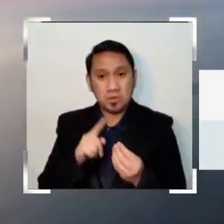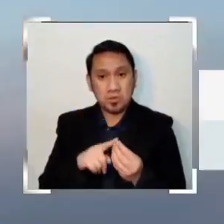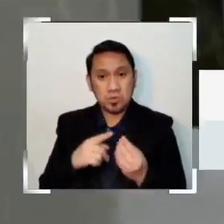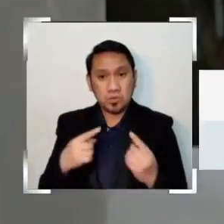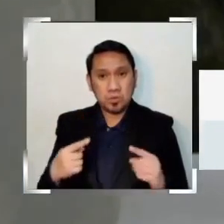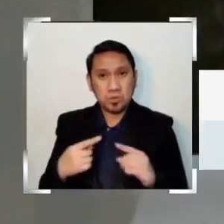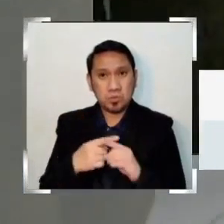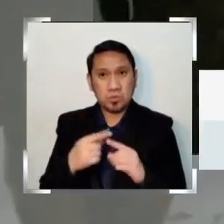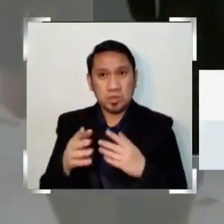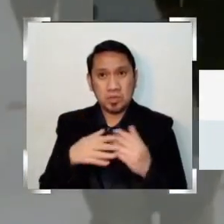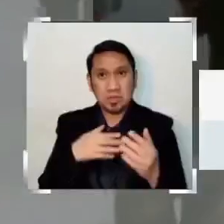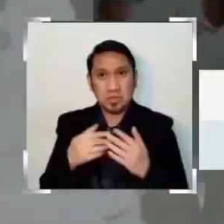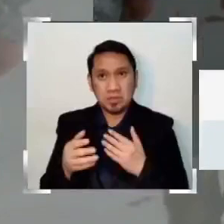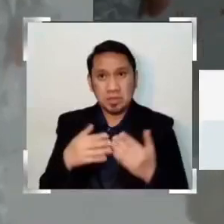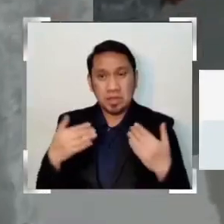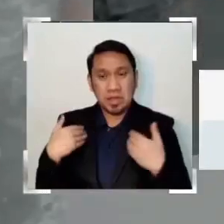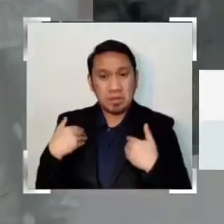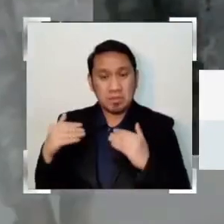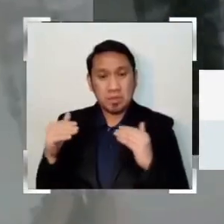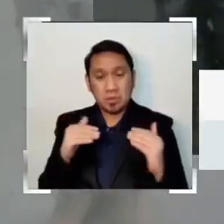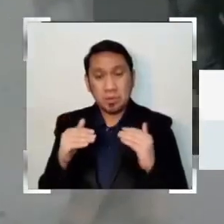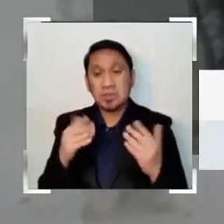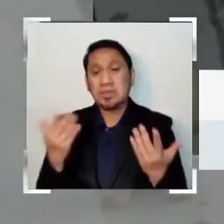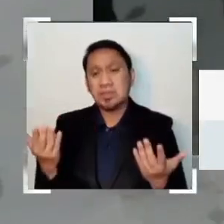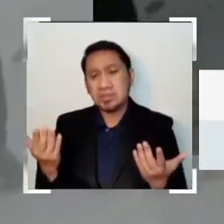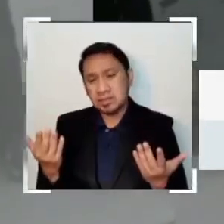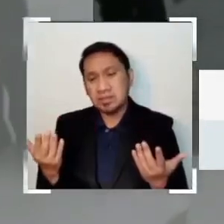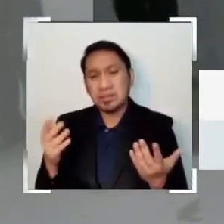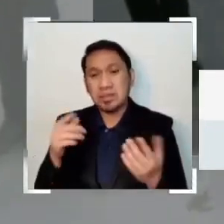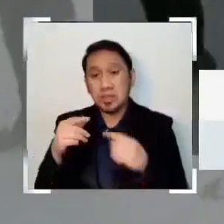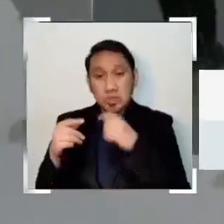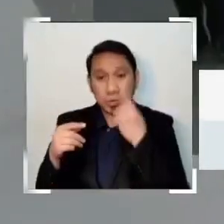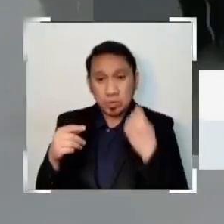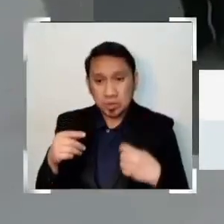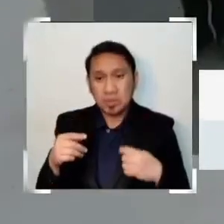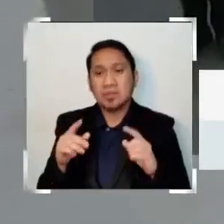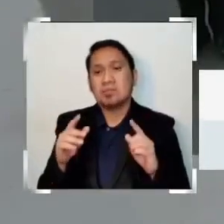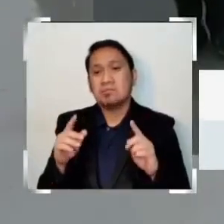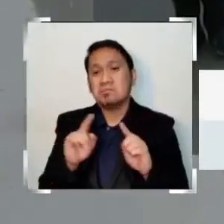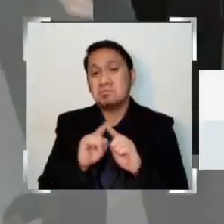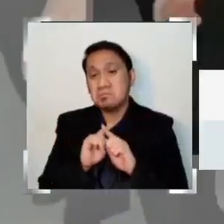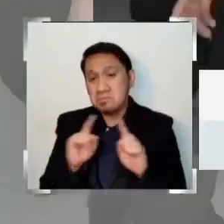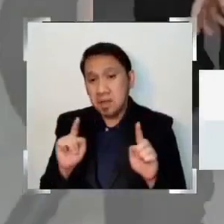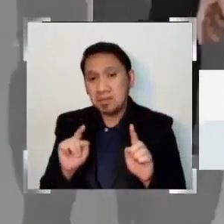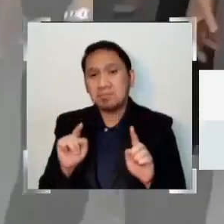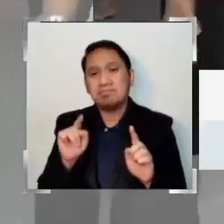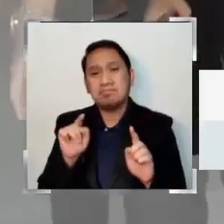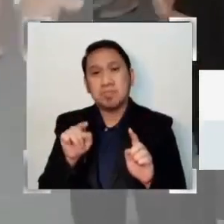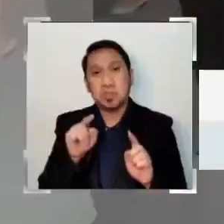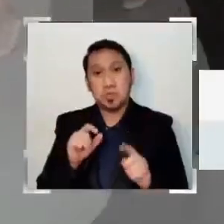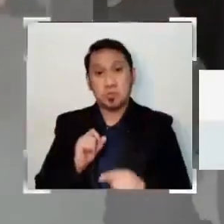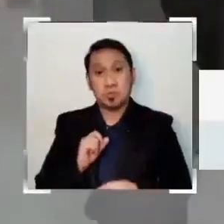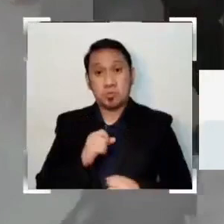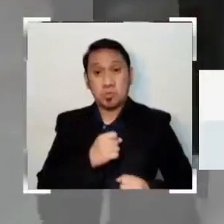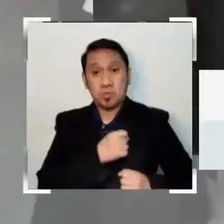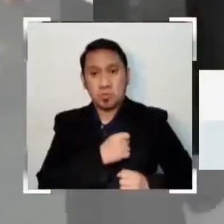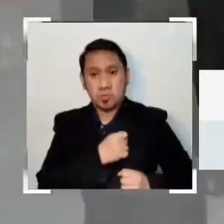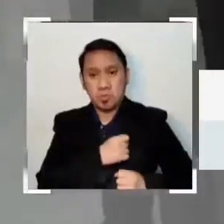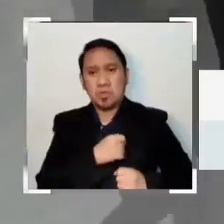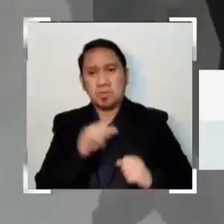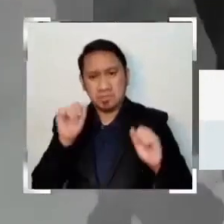gera sa Ukraine. Pero alam daw ng Pangulo na kaya raw manindigan ang ating mga tropa sa anumang pagsubok.